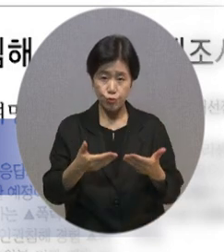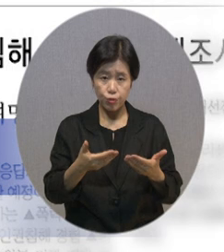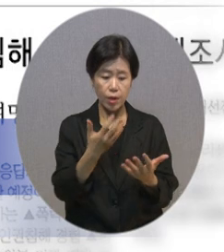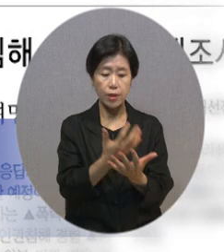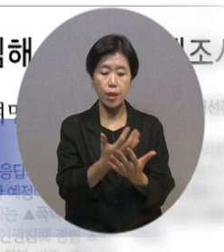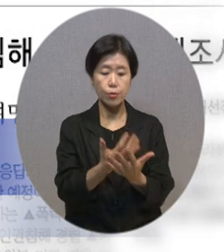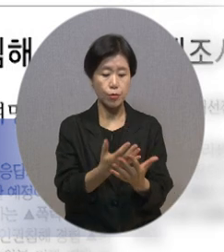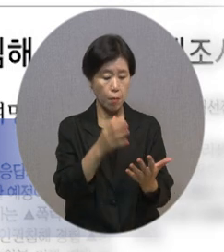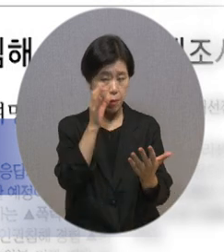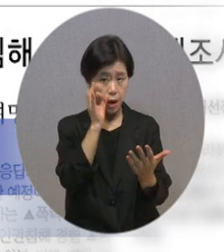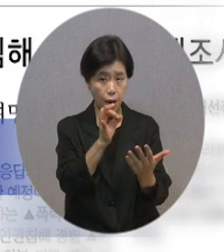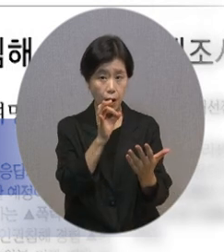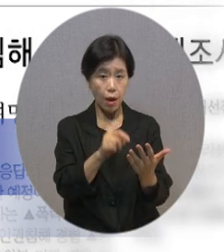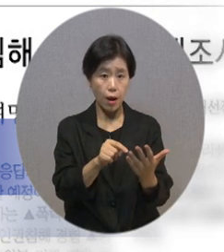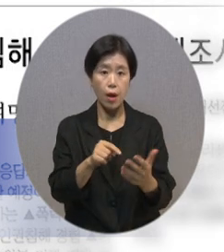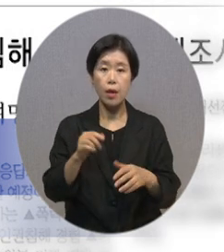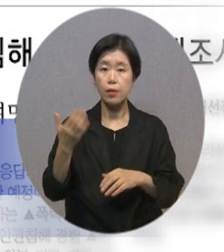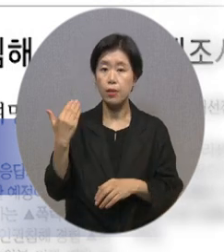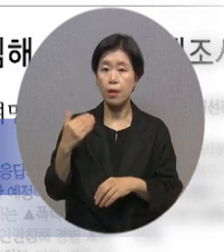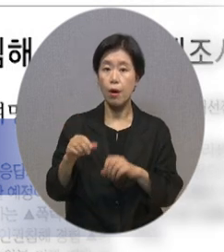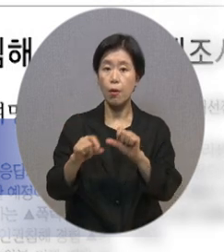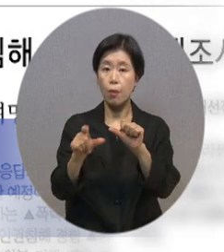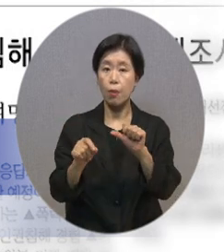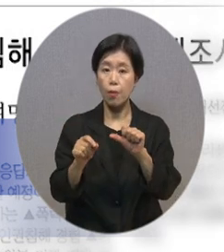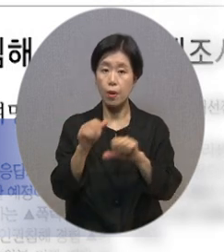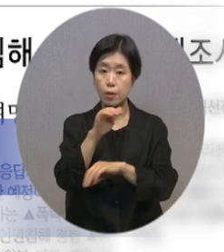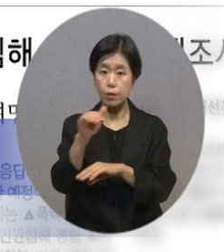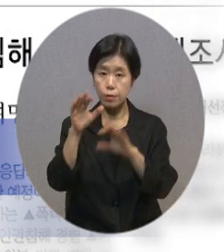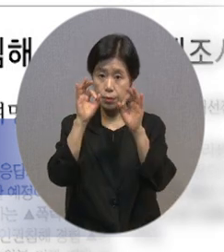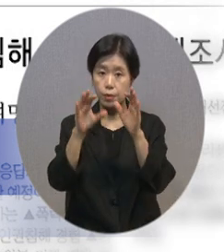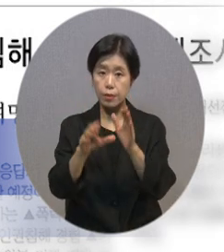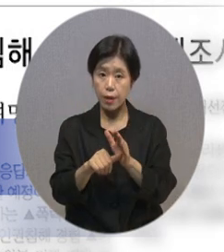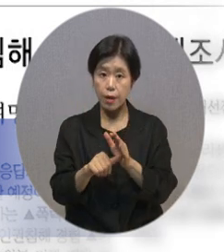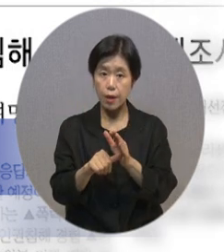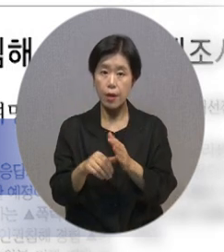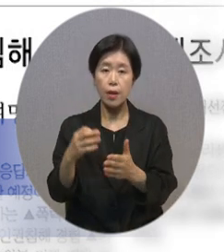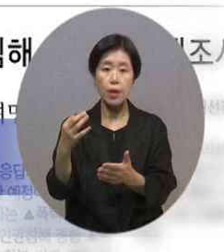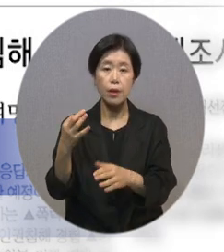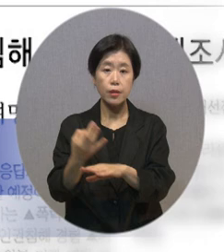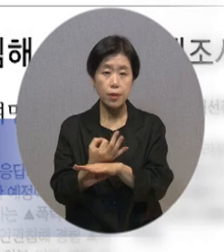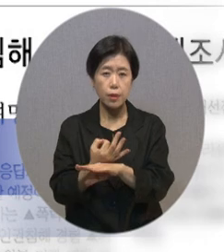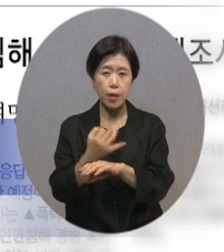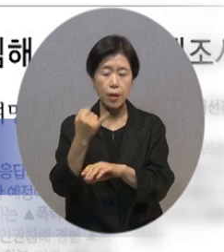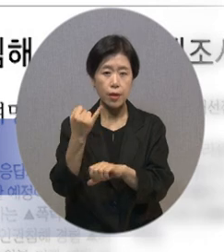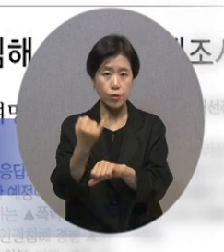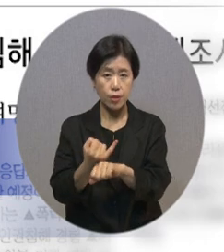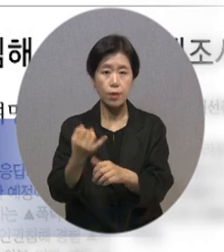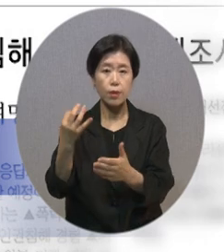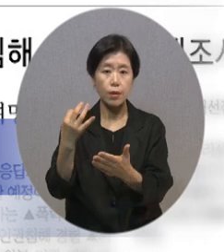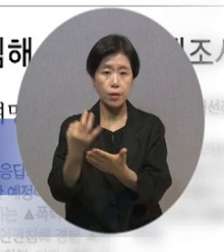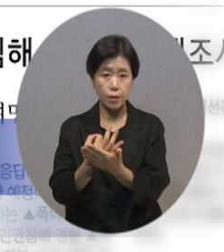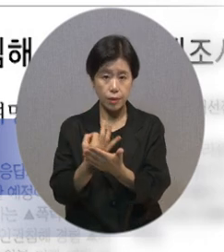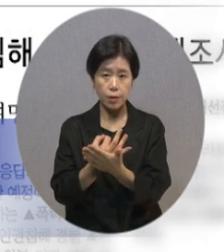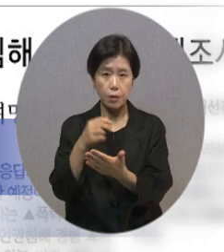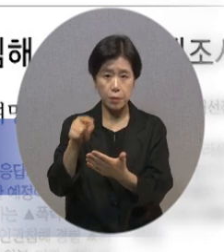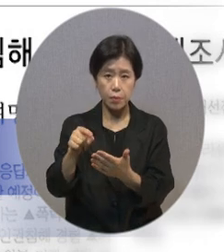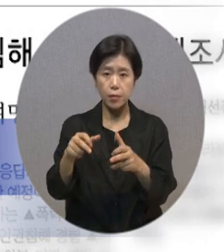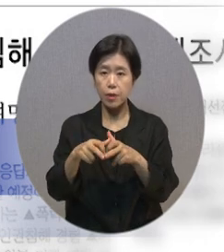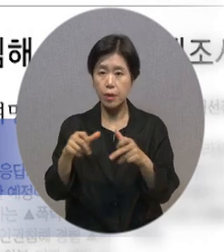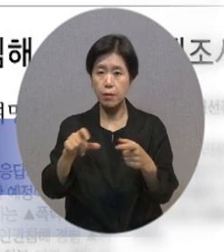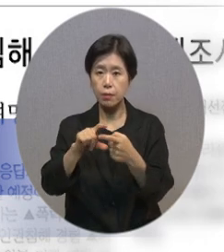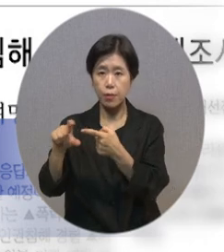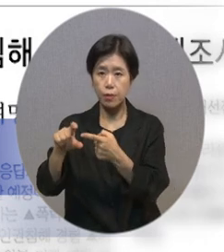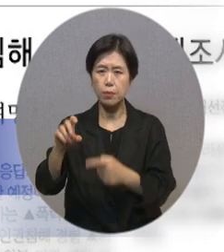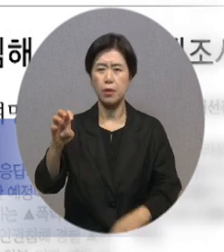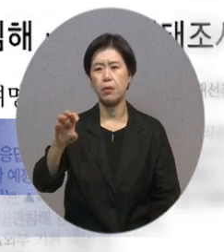따르면 지난 5월 기준 최저 임금 적용제외 장애인의 평균 임금은 40 5,830